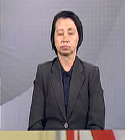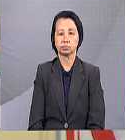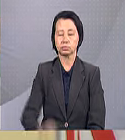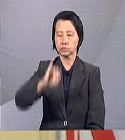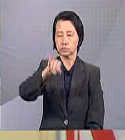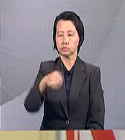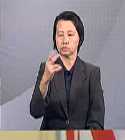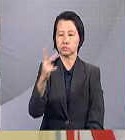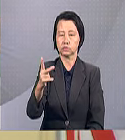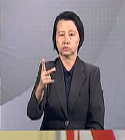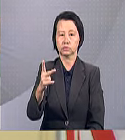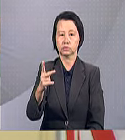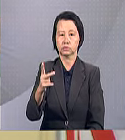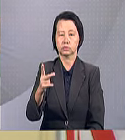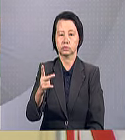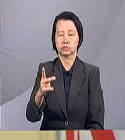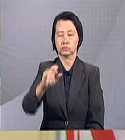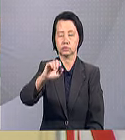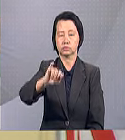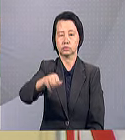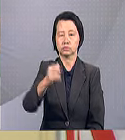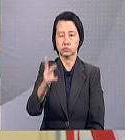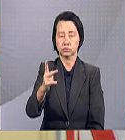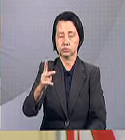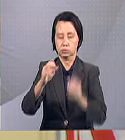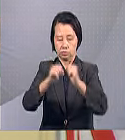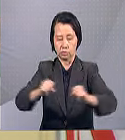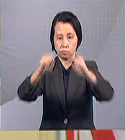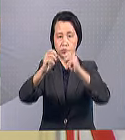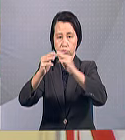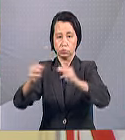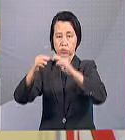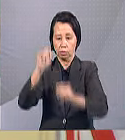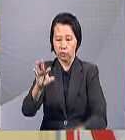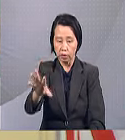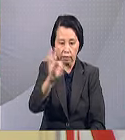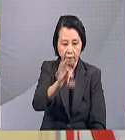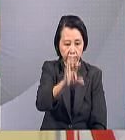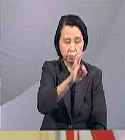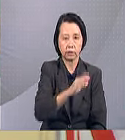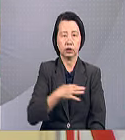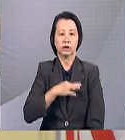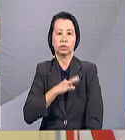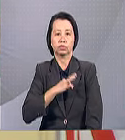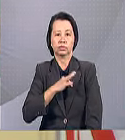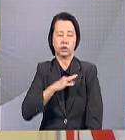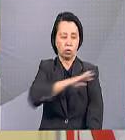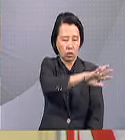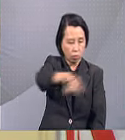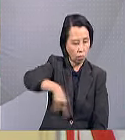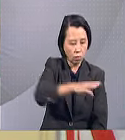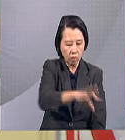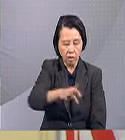Jawatan kuasa qaryah masjid, surau Jumaat dan surau boleh melantik sukarelawan dalam kalangan jemaah